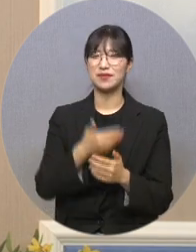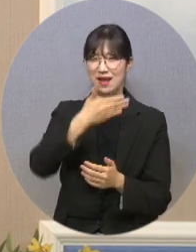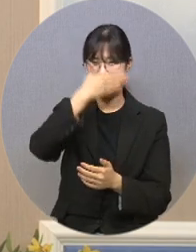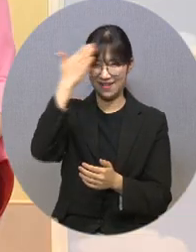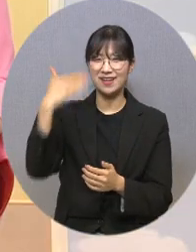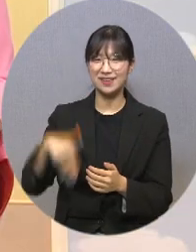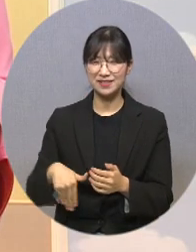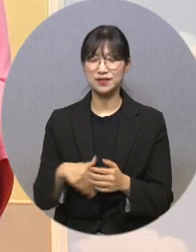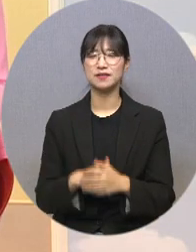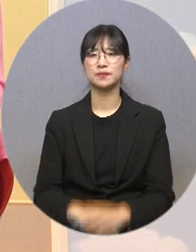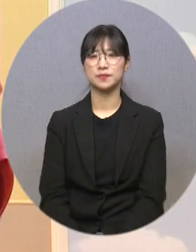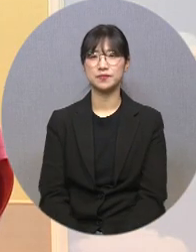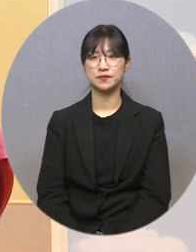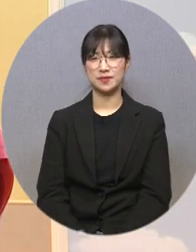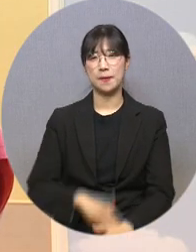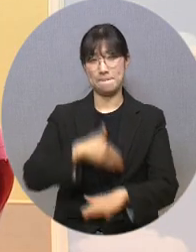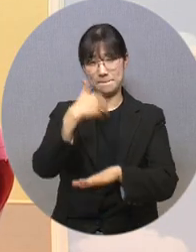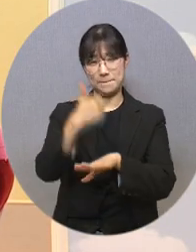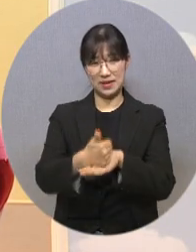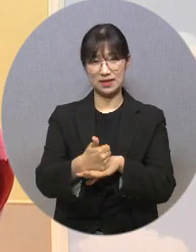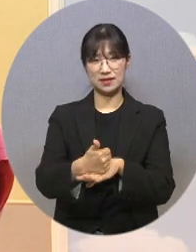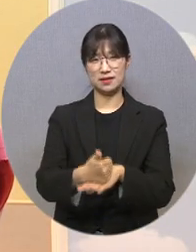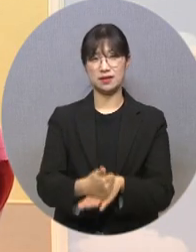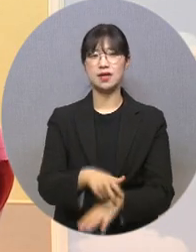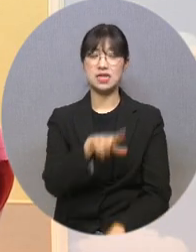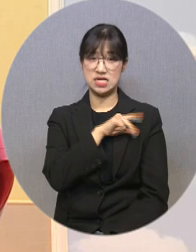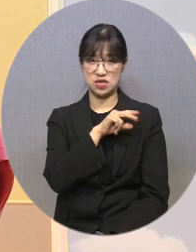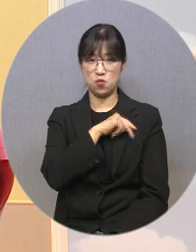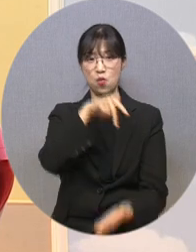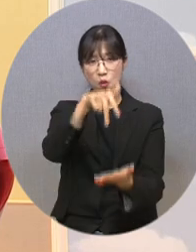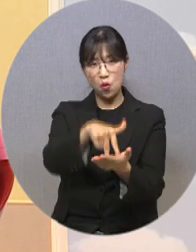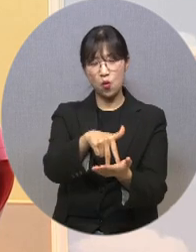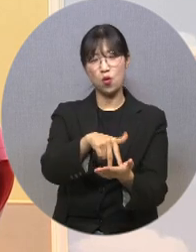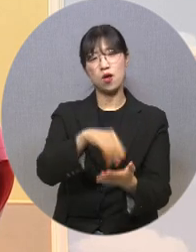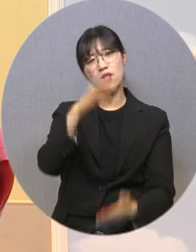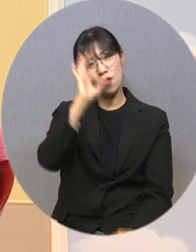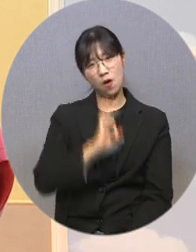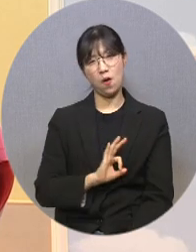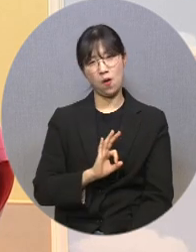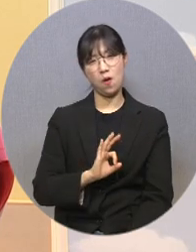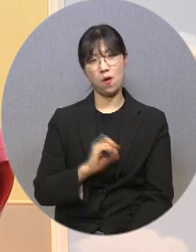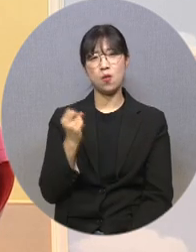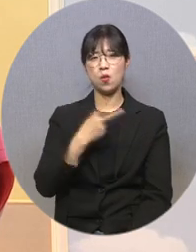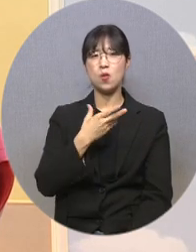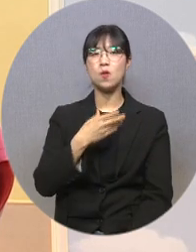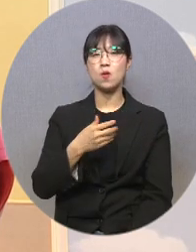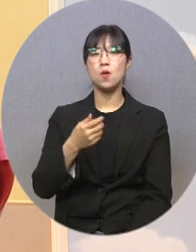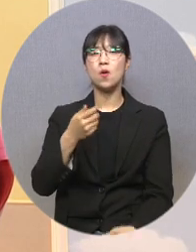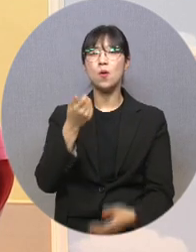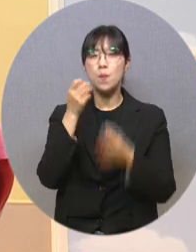예. 자, 끝으로 저희 도의원으로서의 우리 성과와 그 복지TV